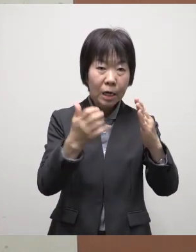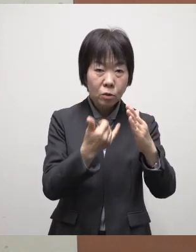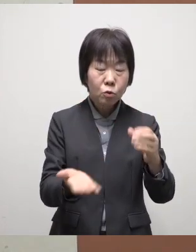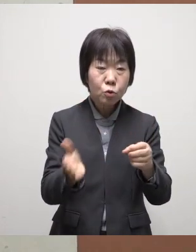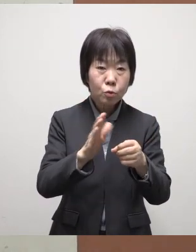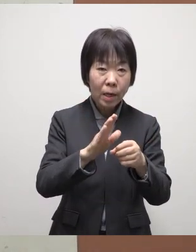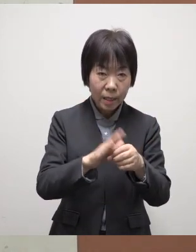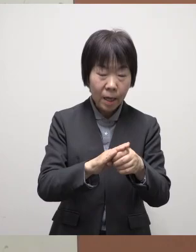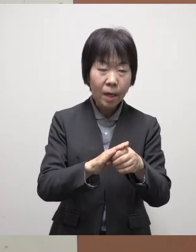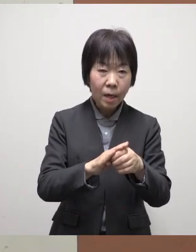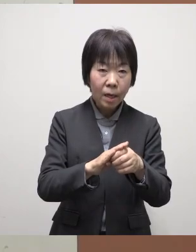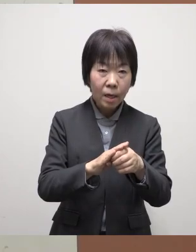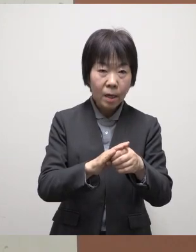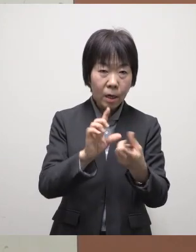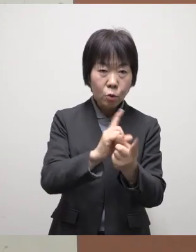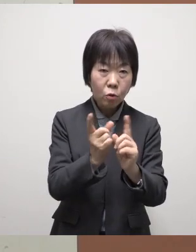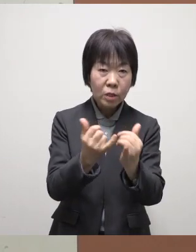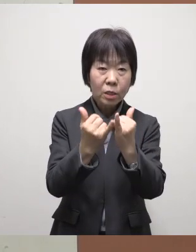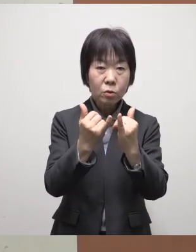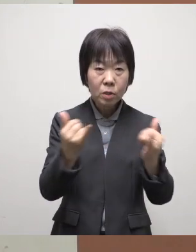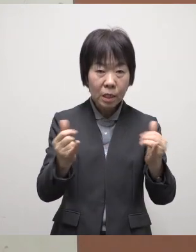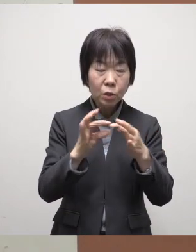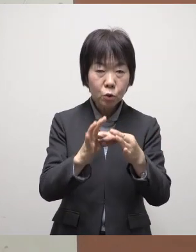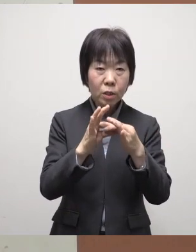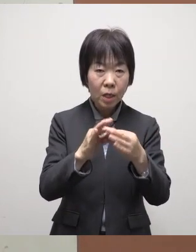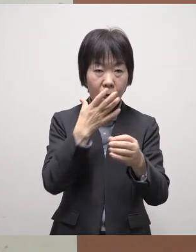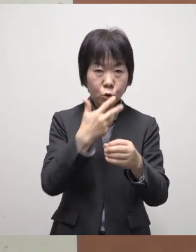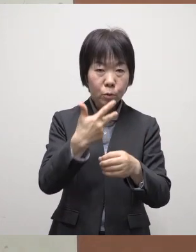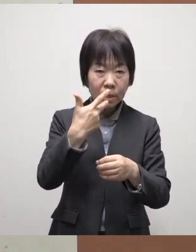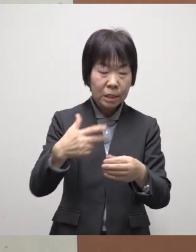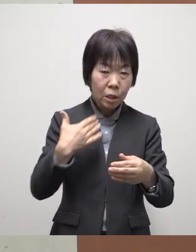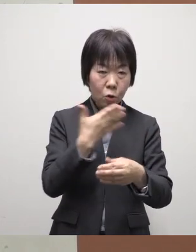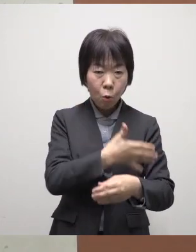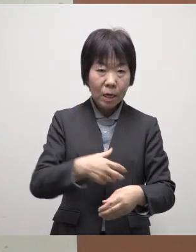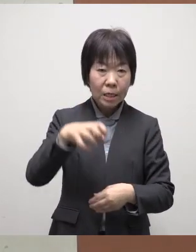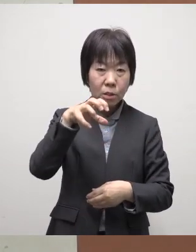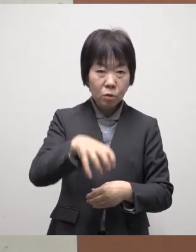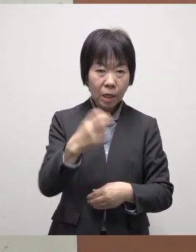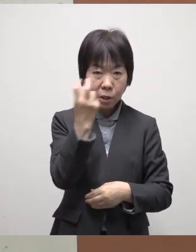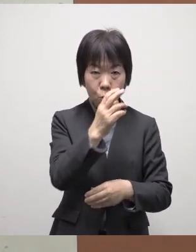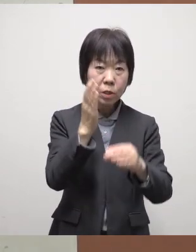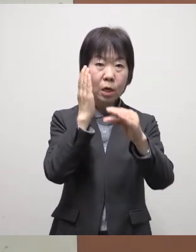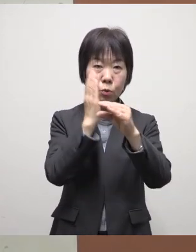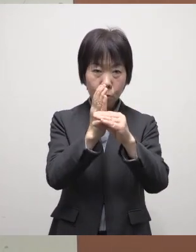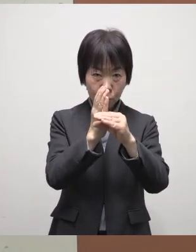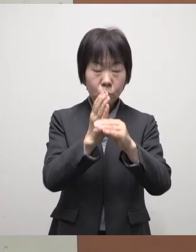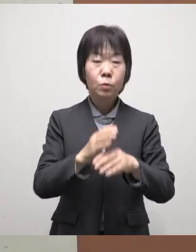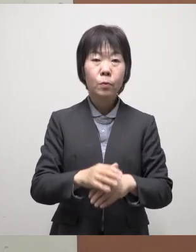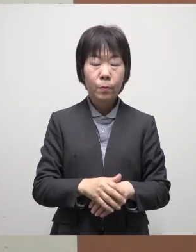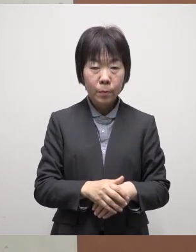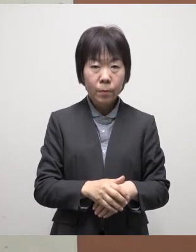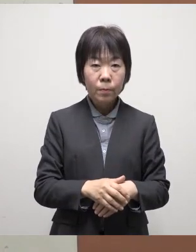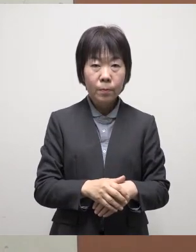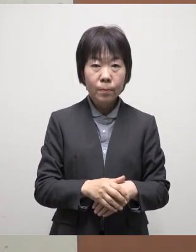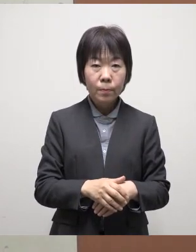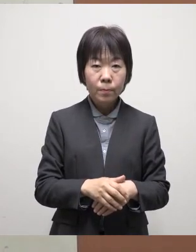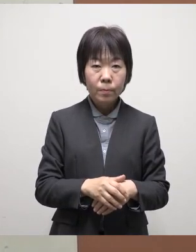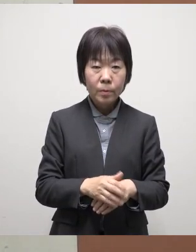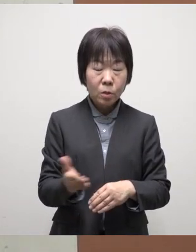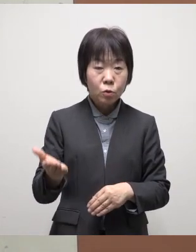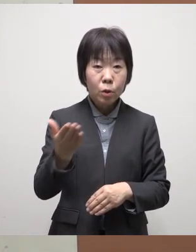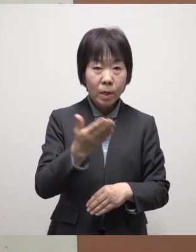現在濃厚接触者について福島商保健所で調査をしているところであります続き